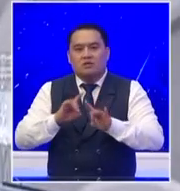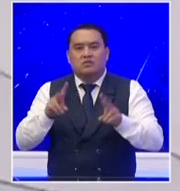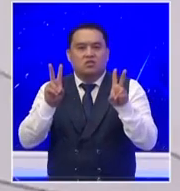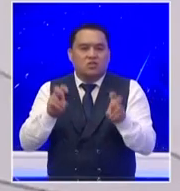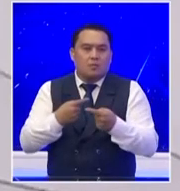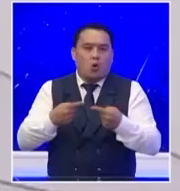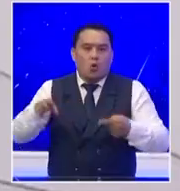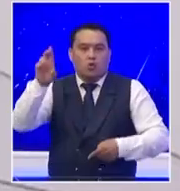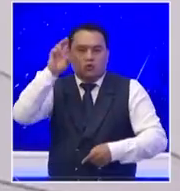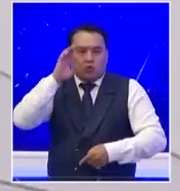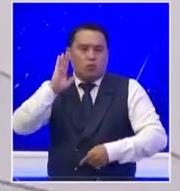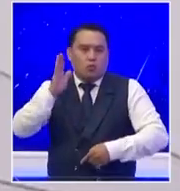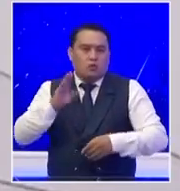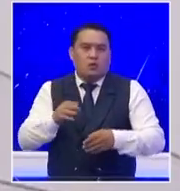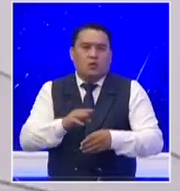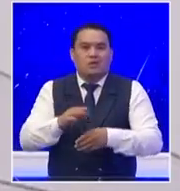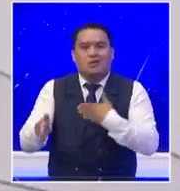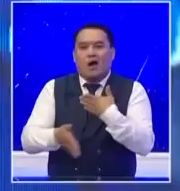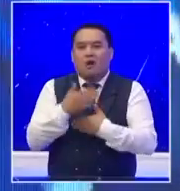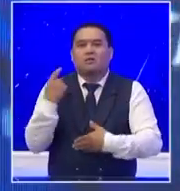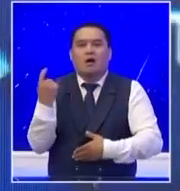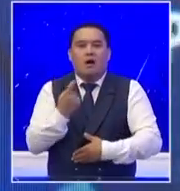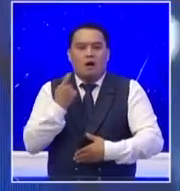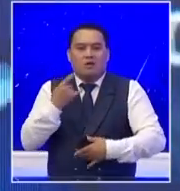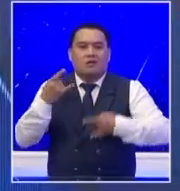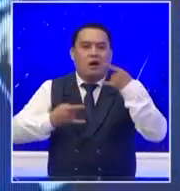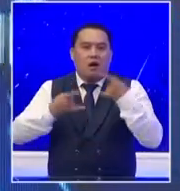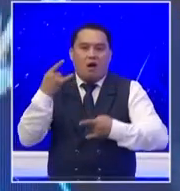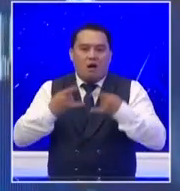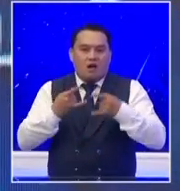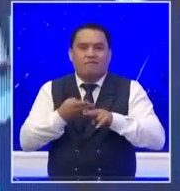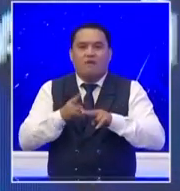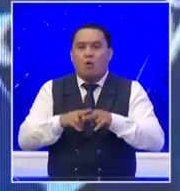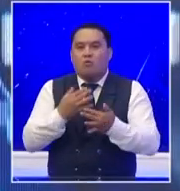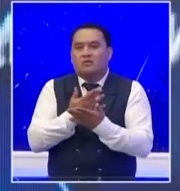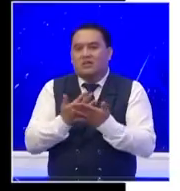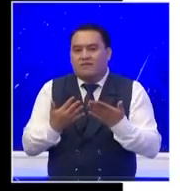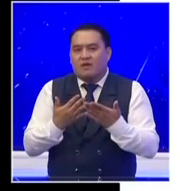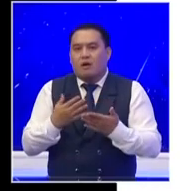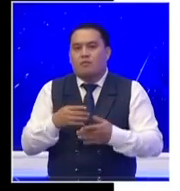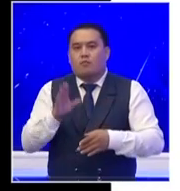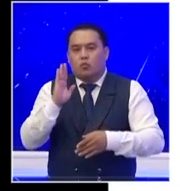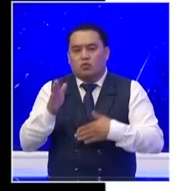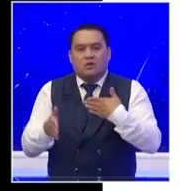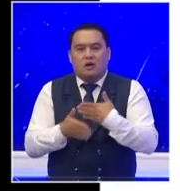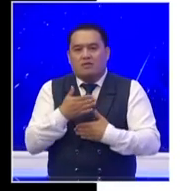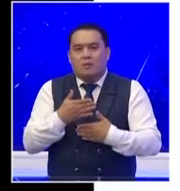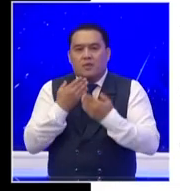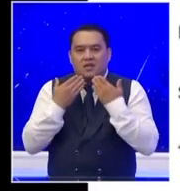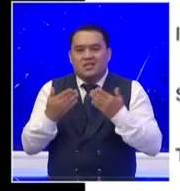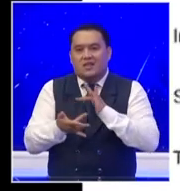и другие темы. Государство будет наказывать владельцев деструктивных телеграм-каналов. По словам Аиды Балаевой, в последнее время